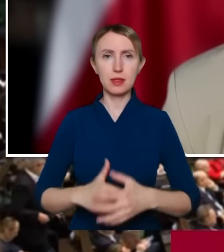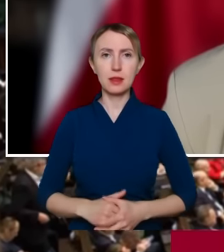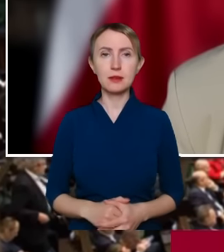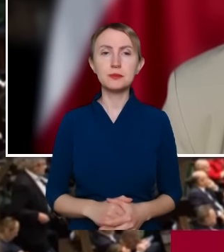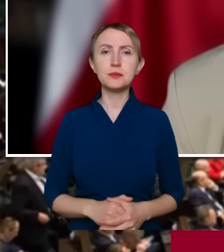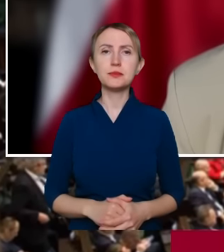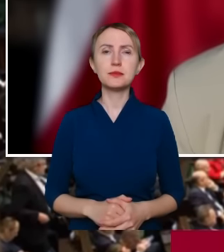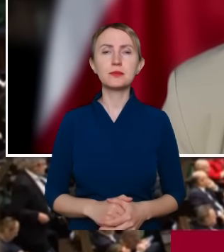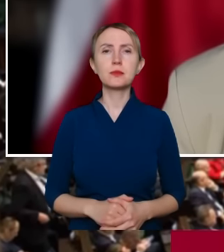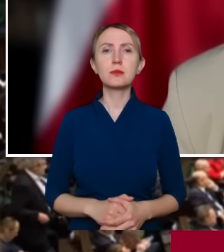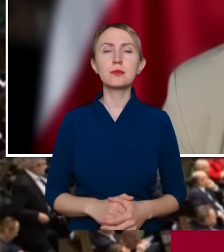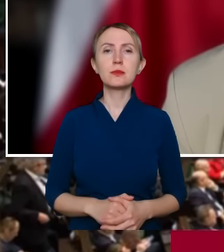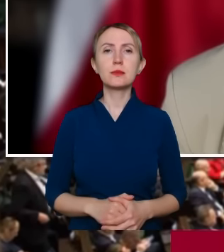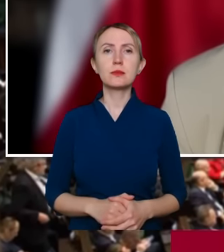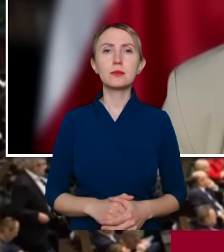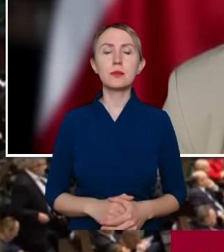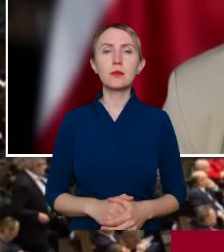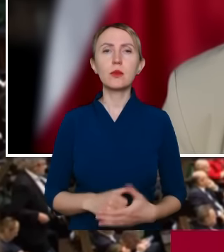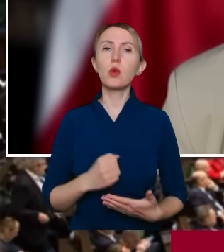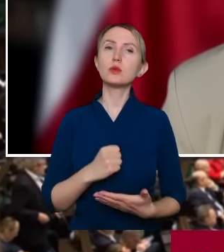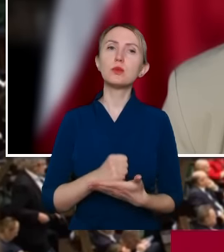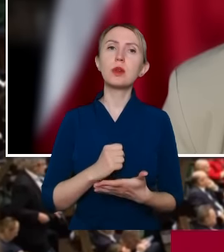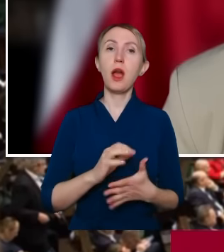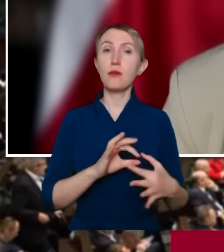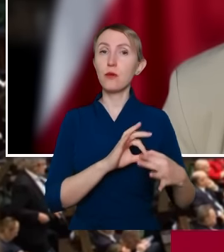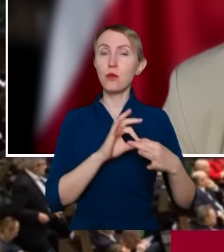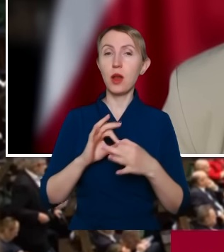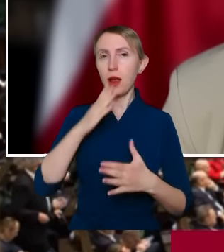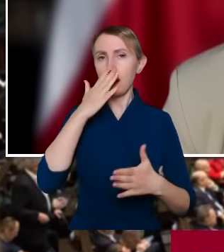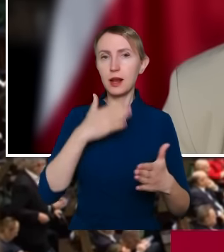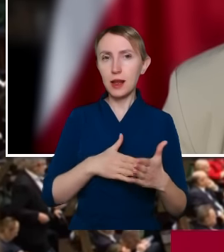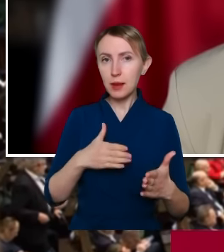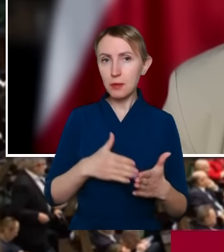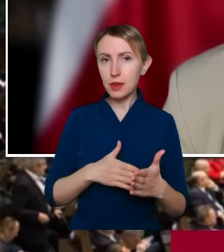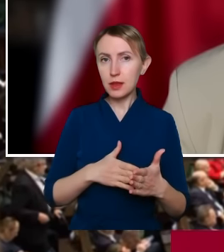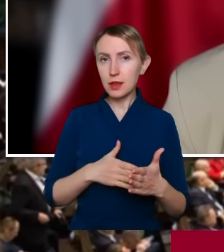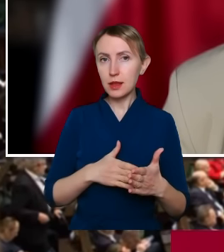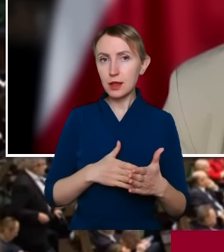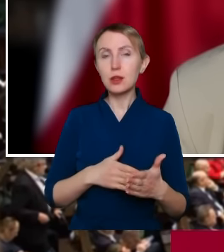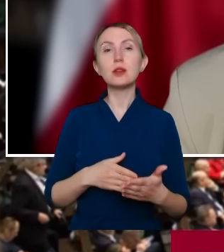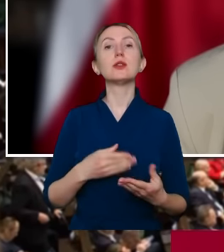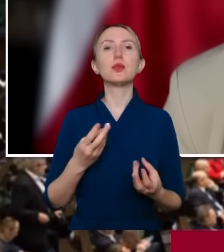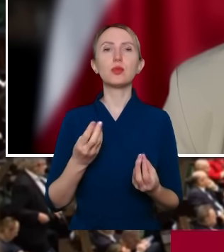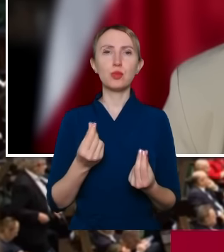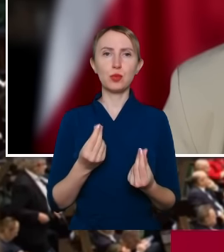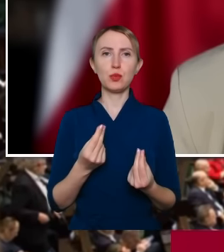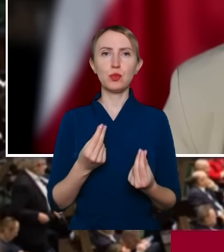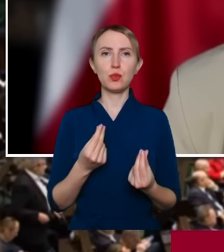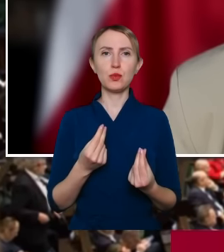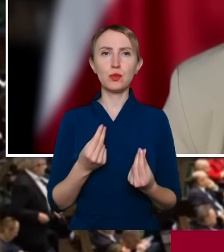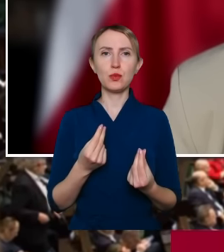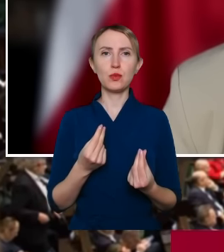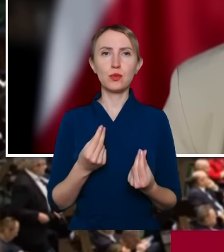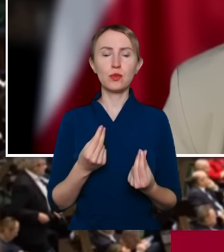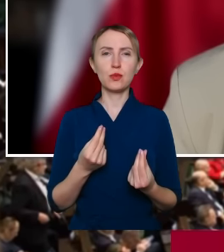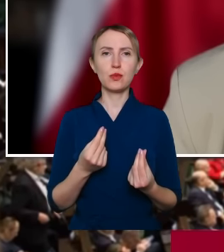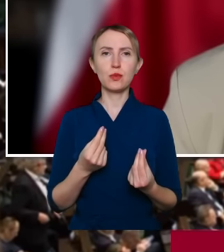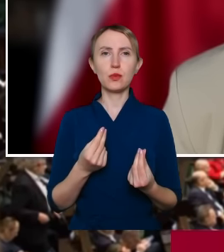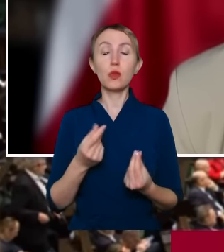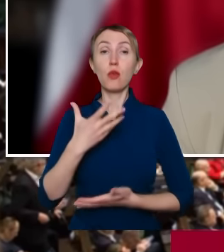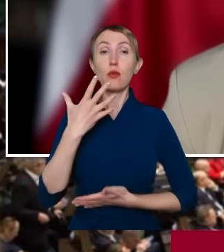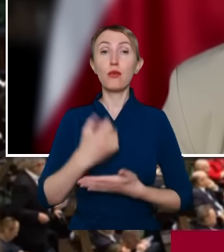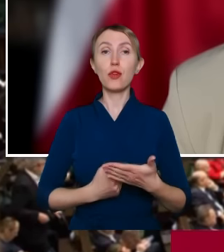o właśnie o kwestiach związanych z limitami i z środkami finansowymi które są